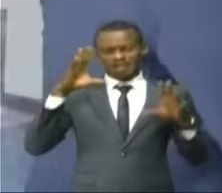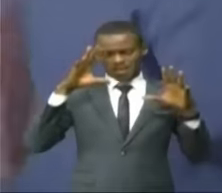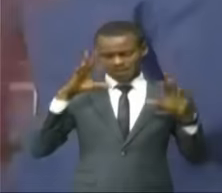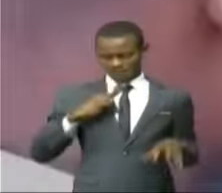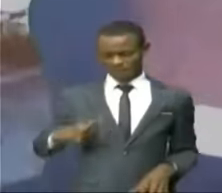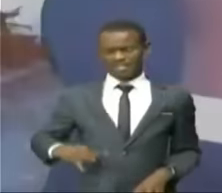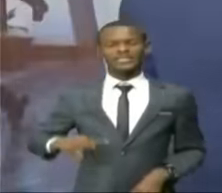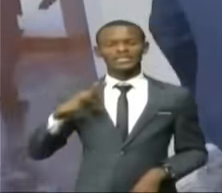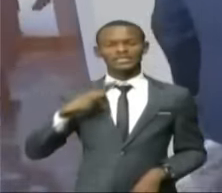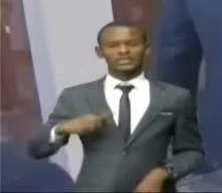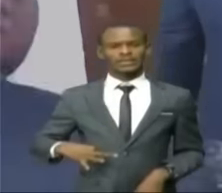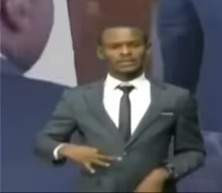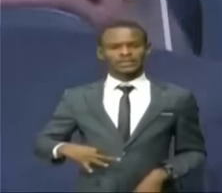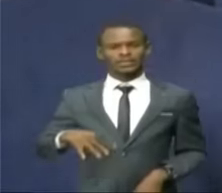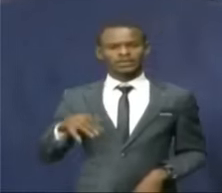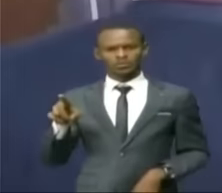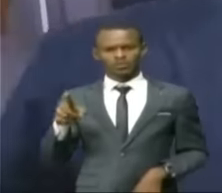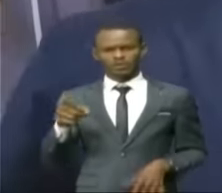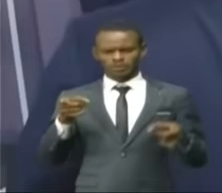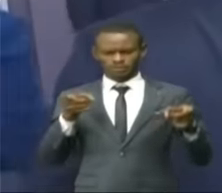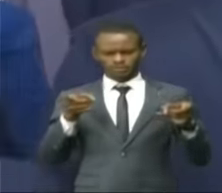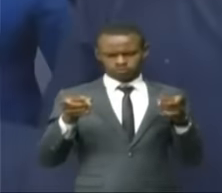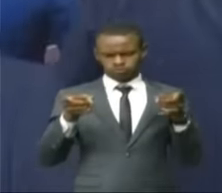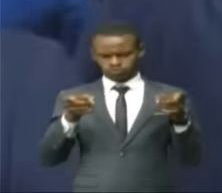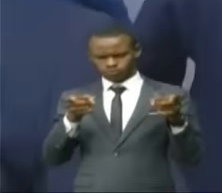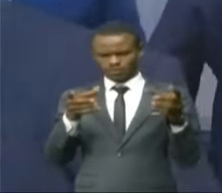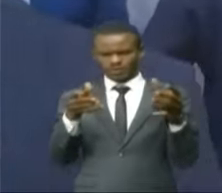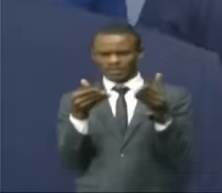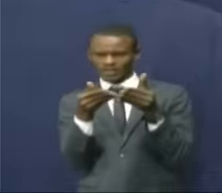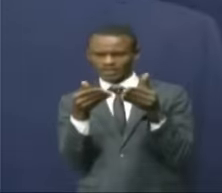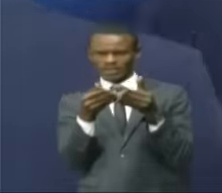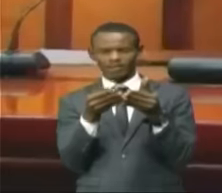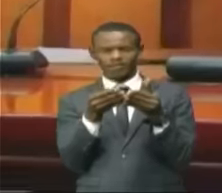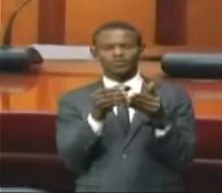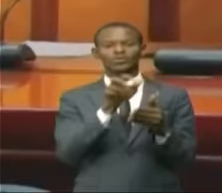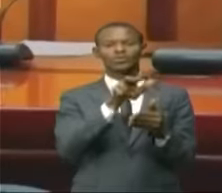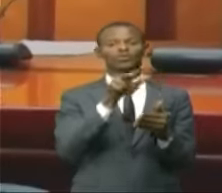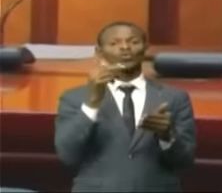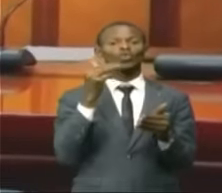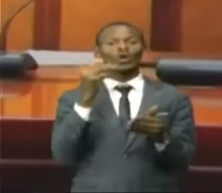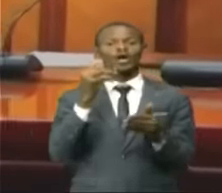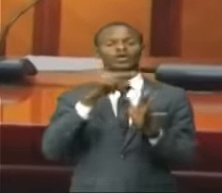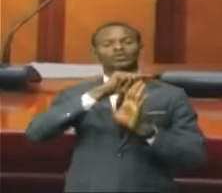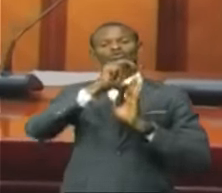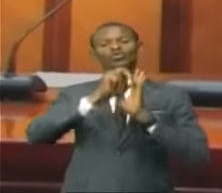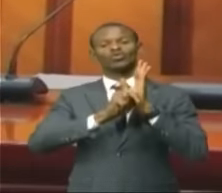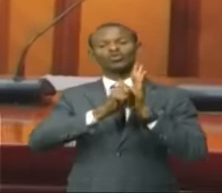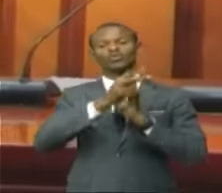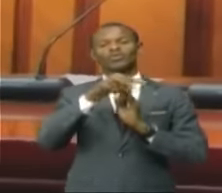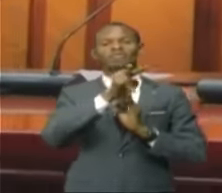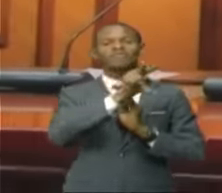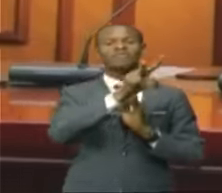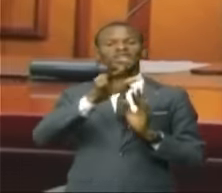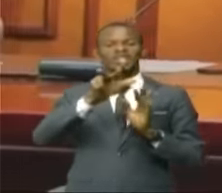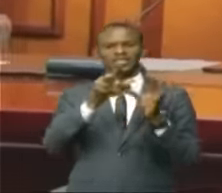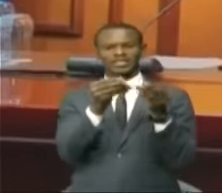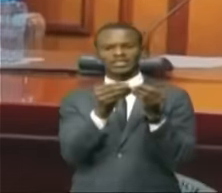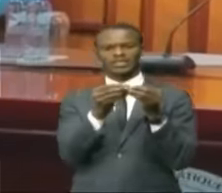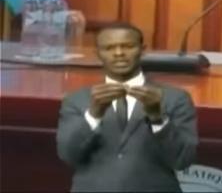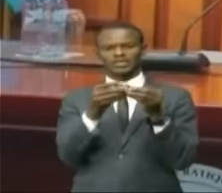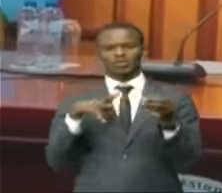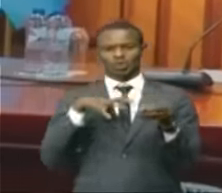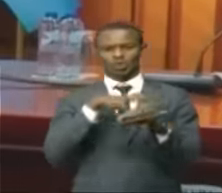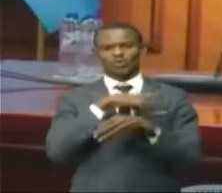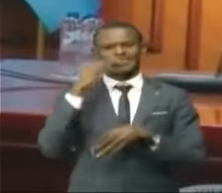ce vendredi 3 novembre 2023 une réunion ordinaire du Conseil des ministres. Quatre points